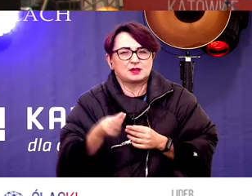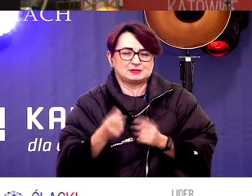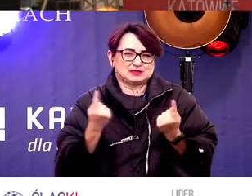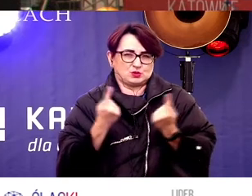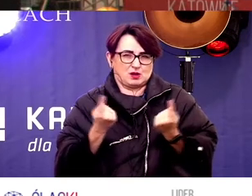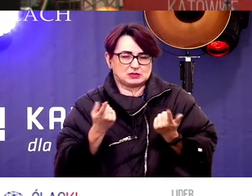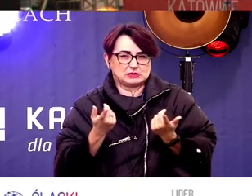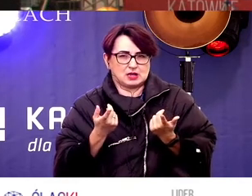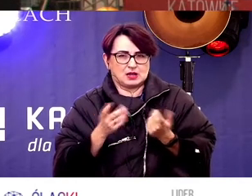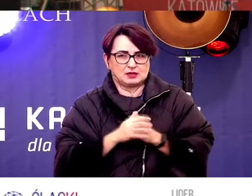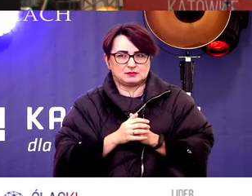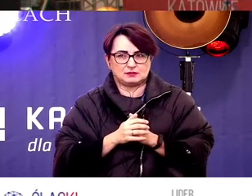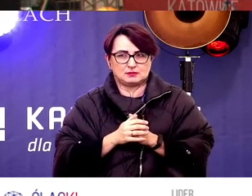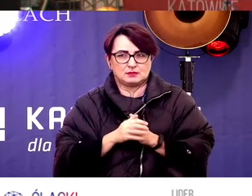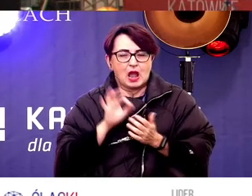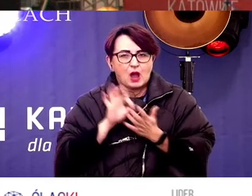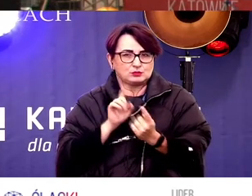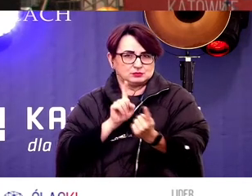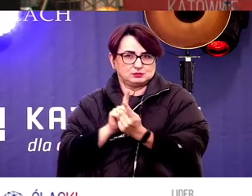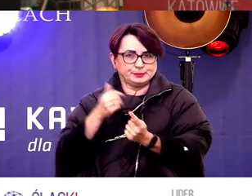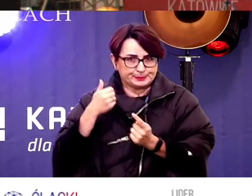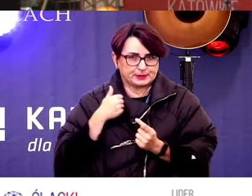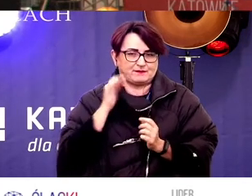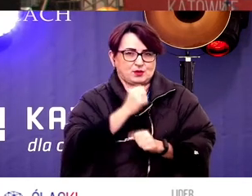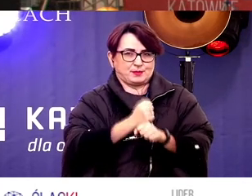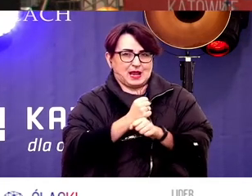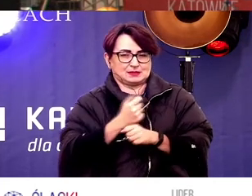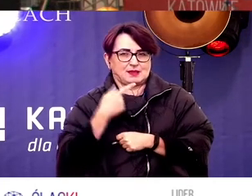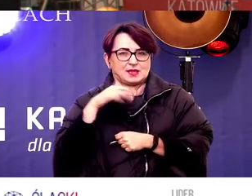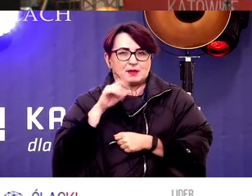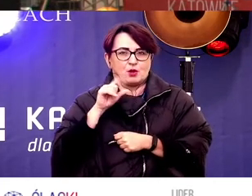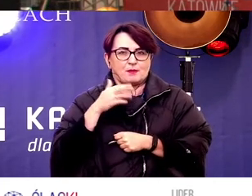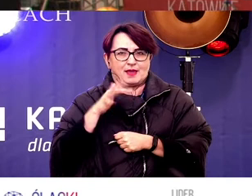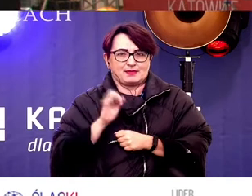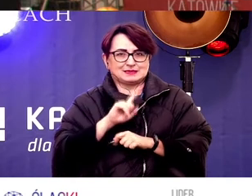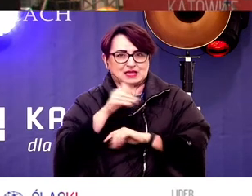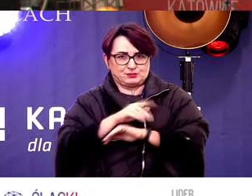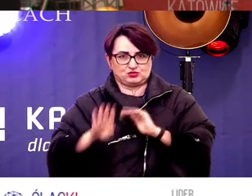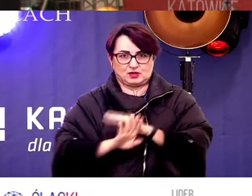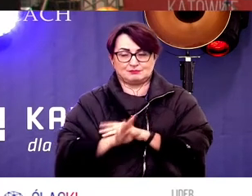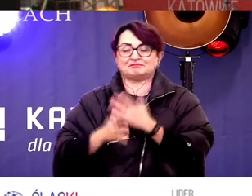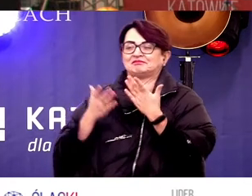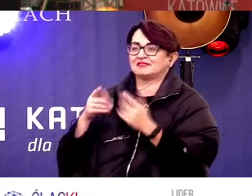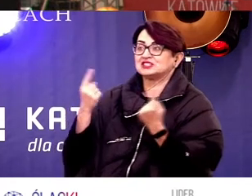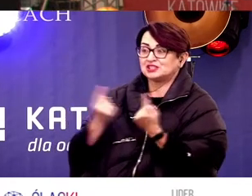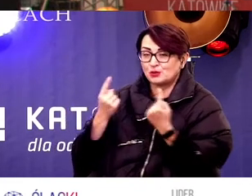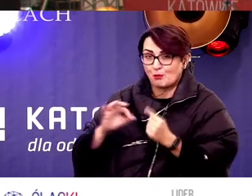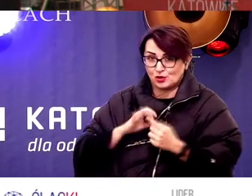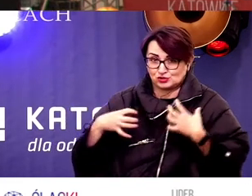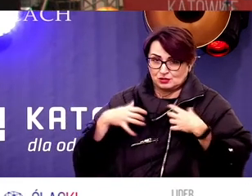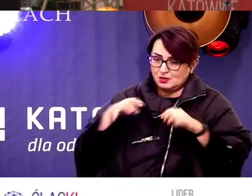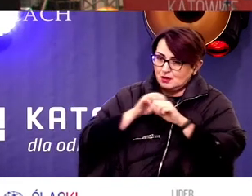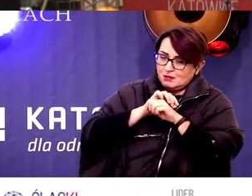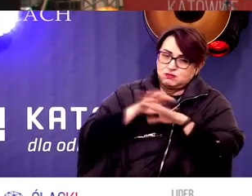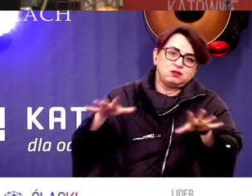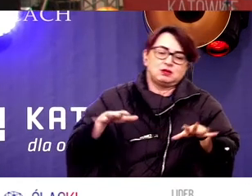jakaś nietypowa sytuacja, z którą się panowie zetknęli w swojej pracy dyplomatycznej. Takich sytuacji w moim życiu było bardzo